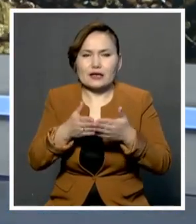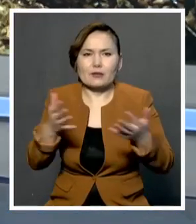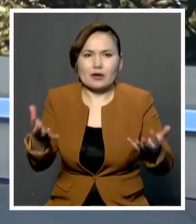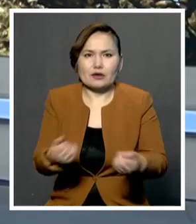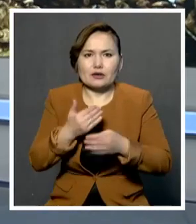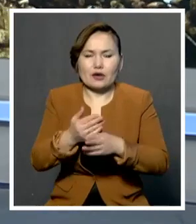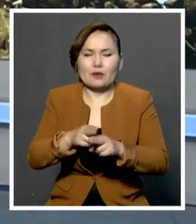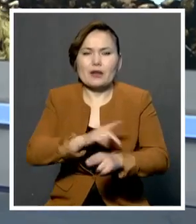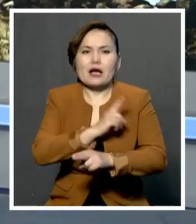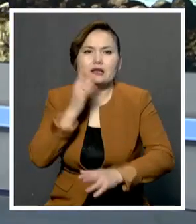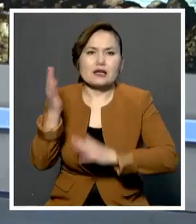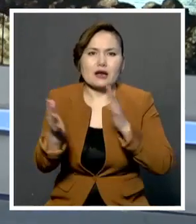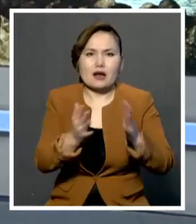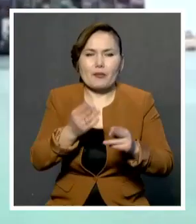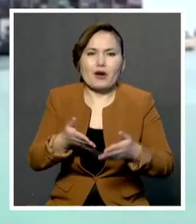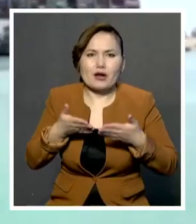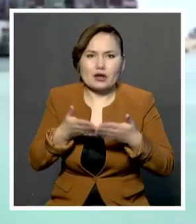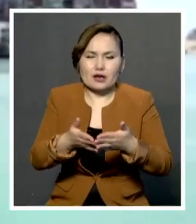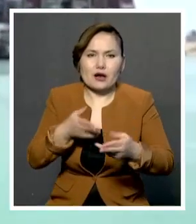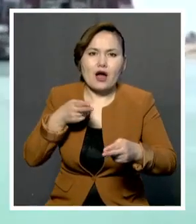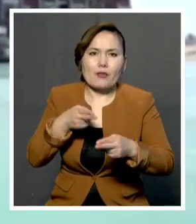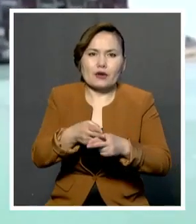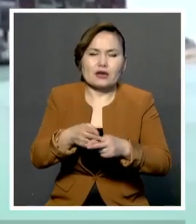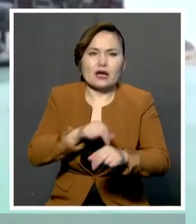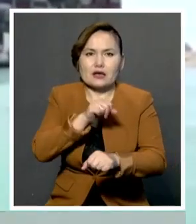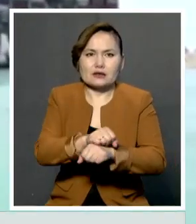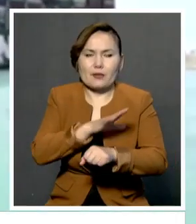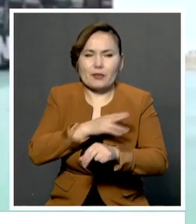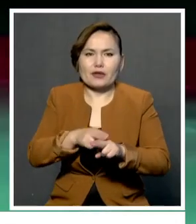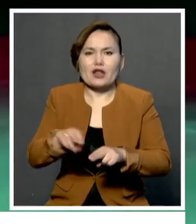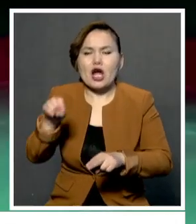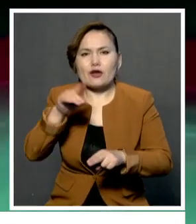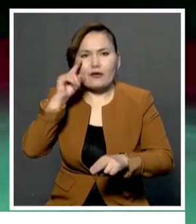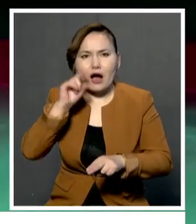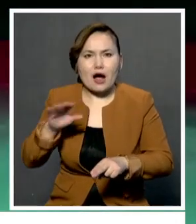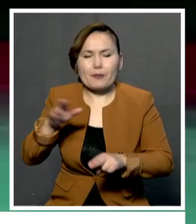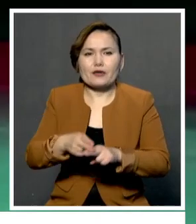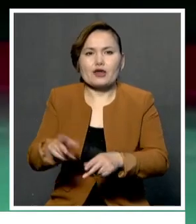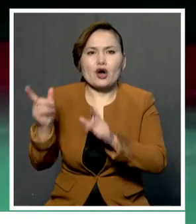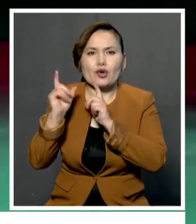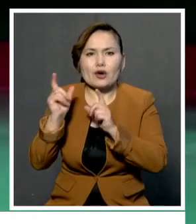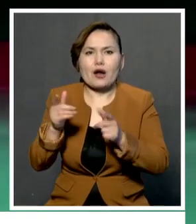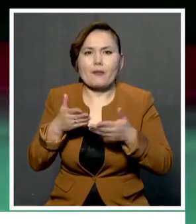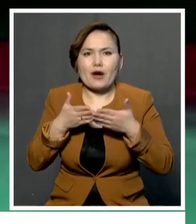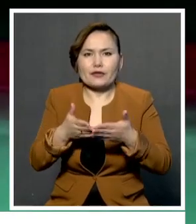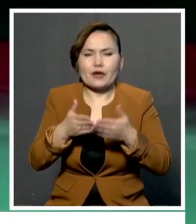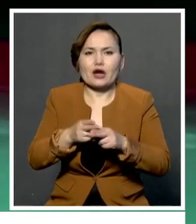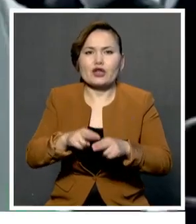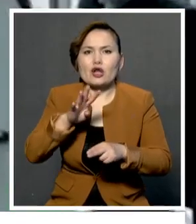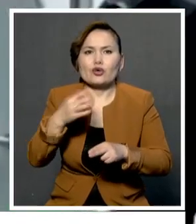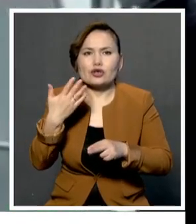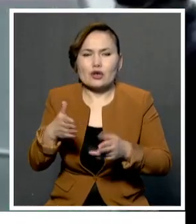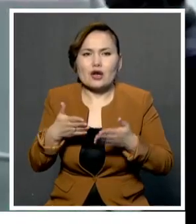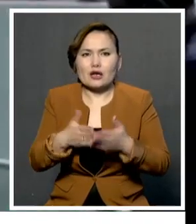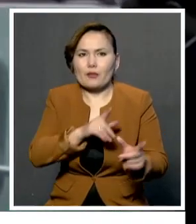желдің кесірінен арнаға көлденеңінен кептеліп қалған. Соның салдарынан Европа мен Азия арасында жүк таситын 450-ге жуық кеме діттеген